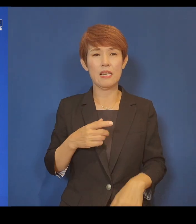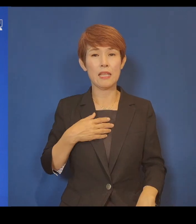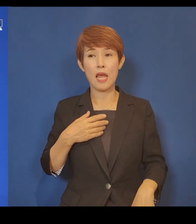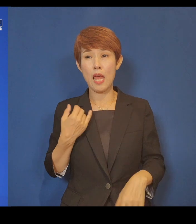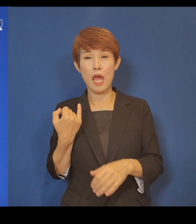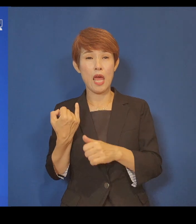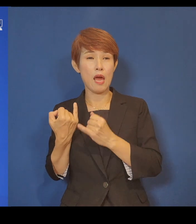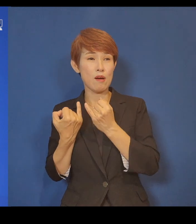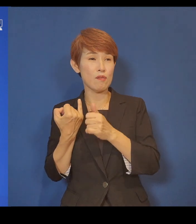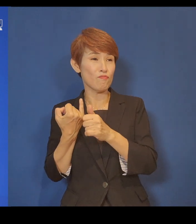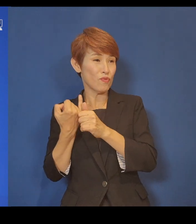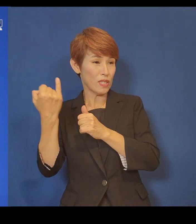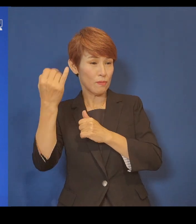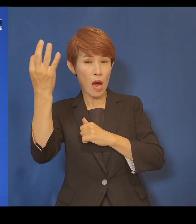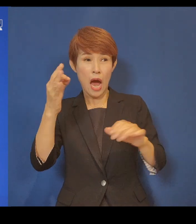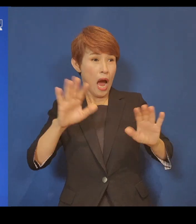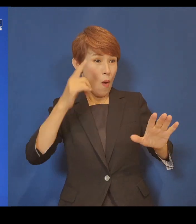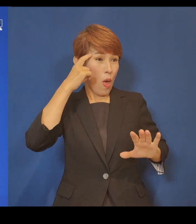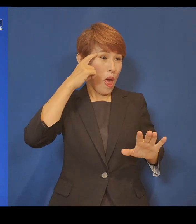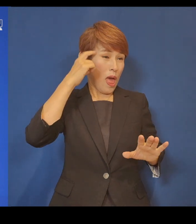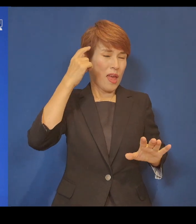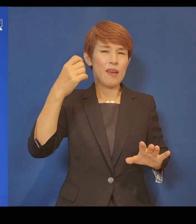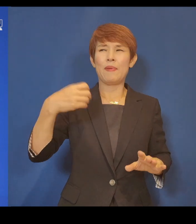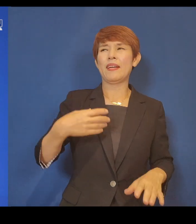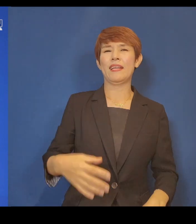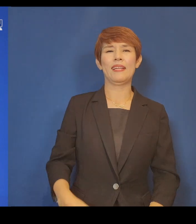보고 기함을 하고 왜 그러냐고.